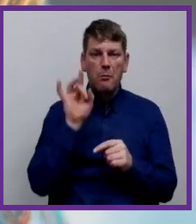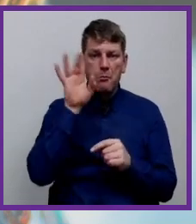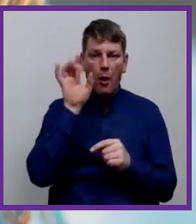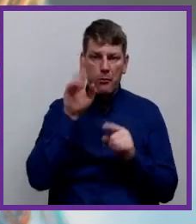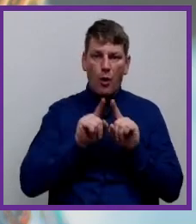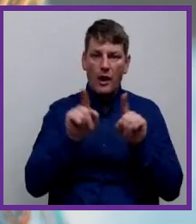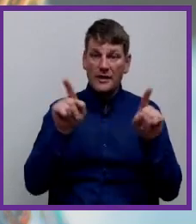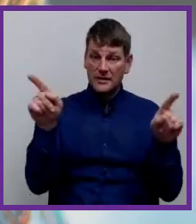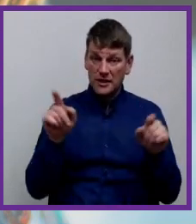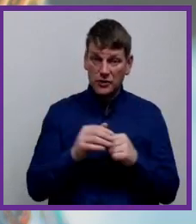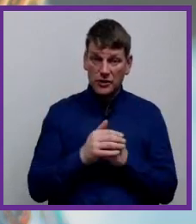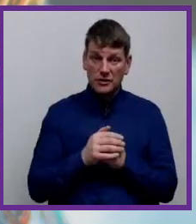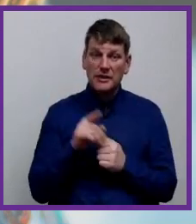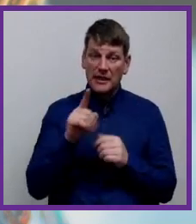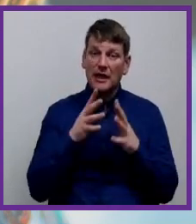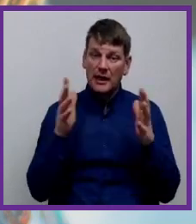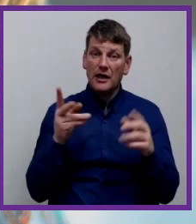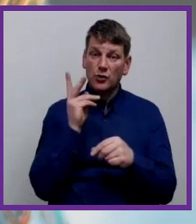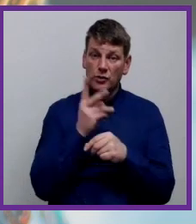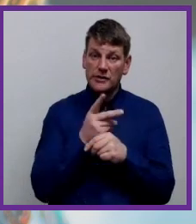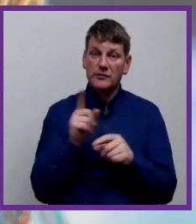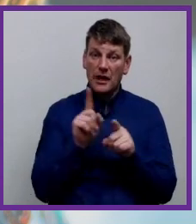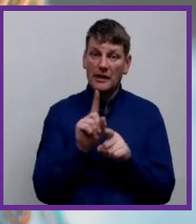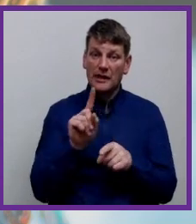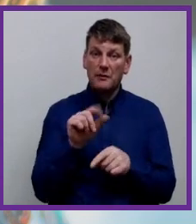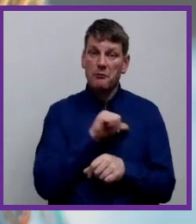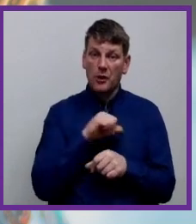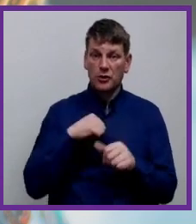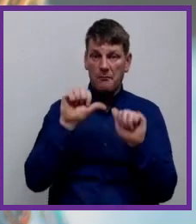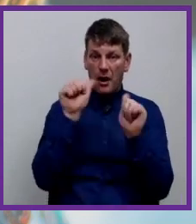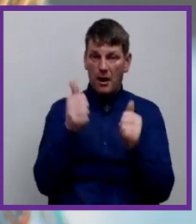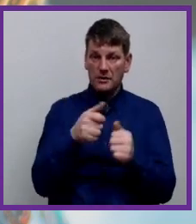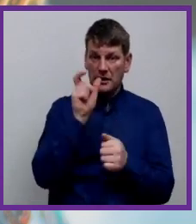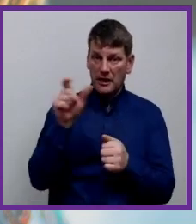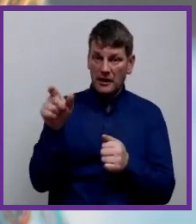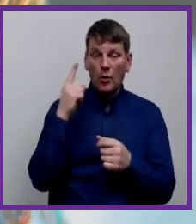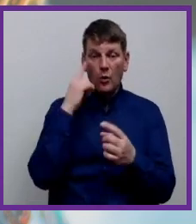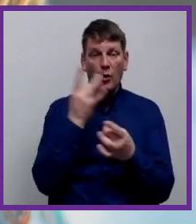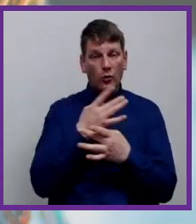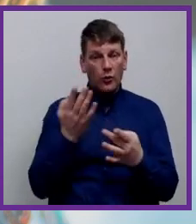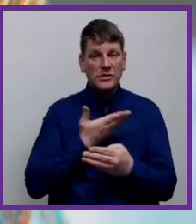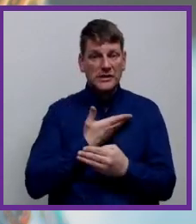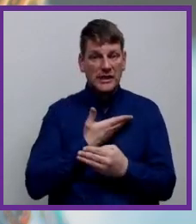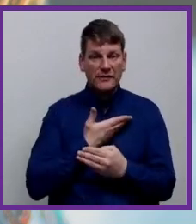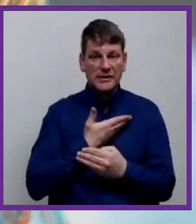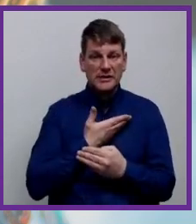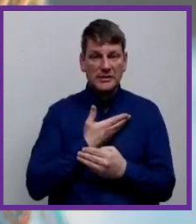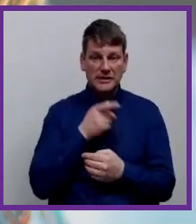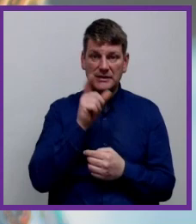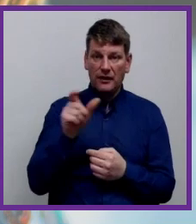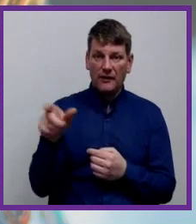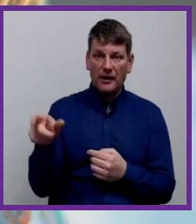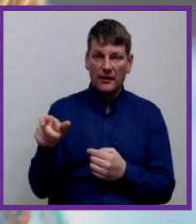popularizēšanā. Bet te liels uzdevums arī ir pašiem māksliniekiem un kultūras dzīves